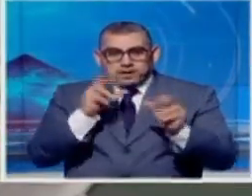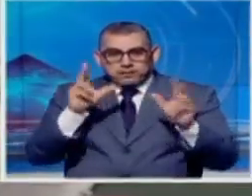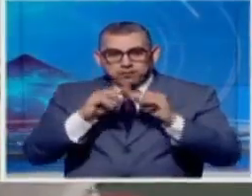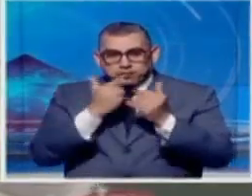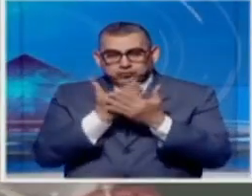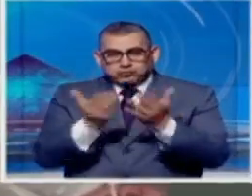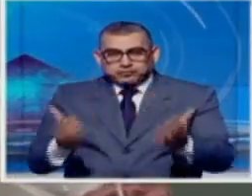كمال التلفزيون المصري